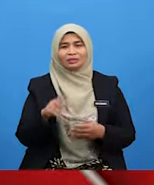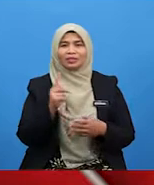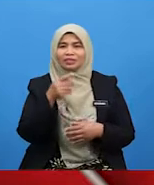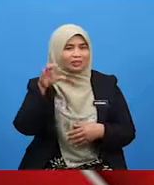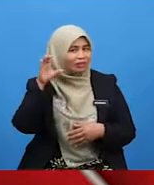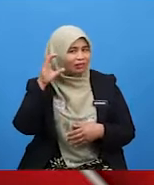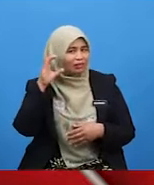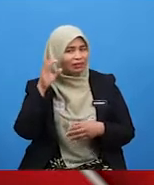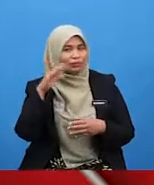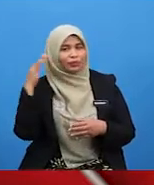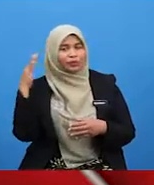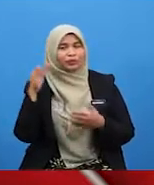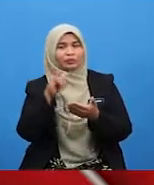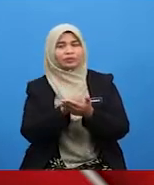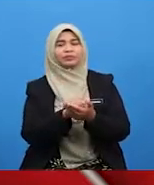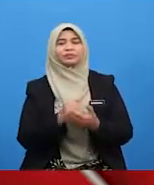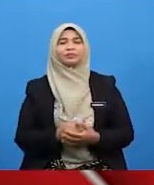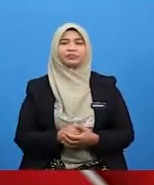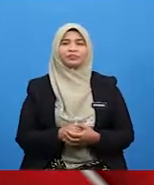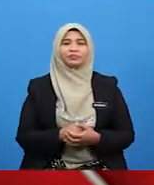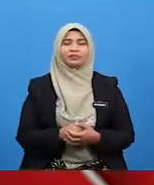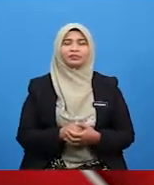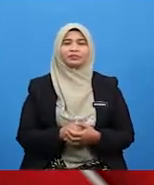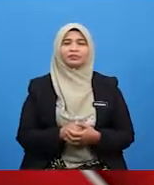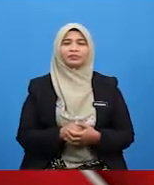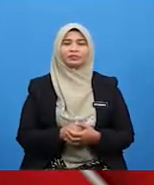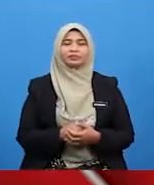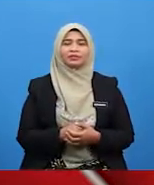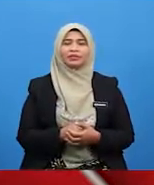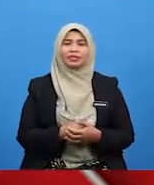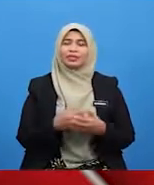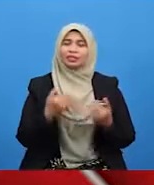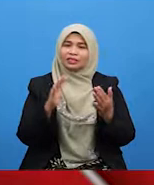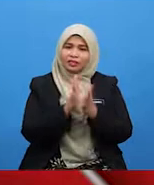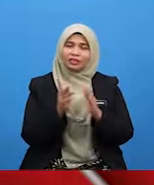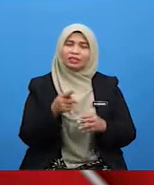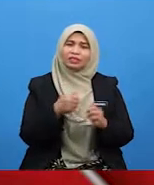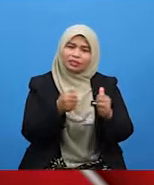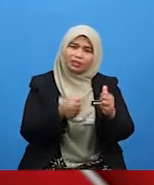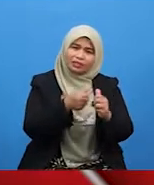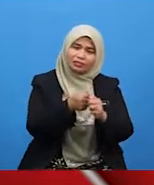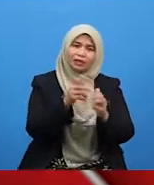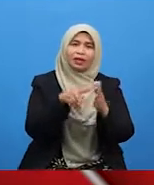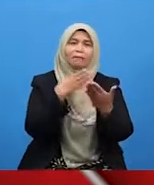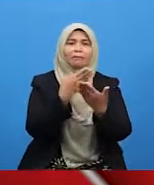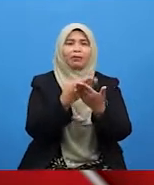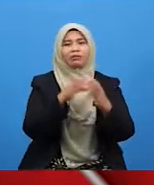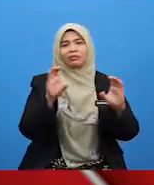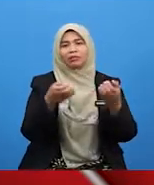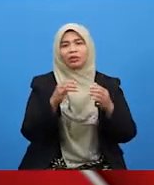bunyi itu, mari kita mengejar kebaikan, lakukan